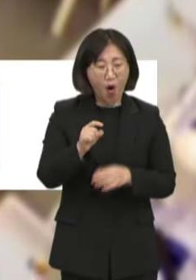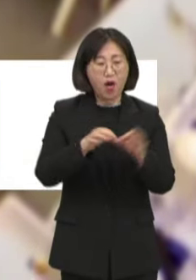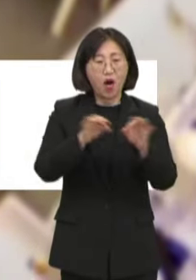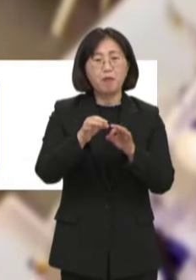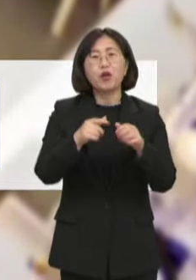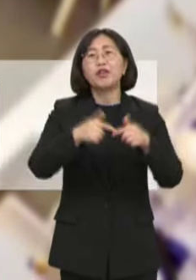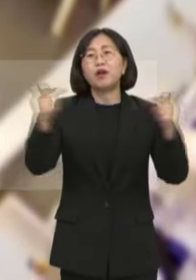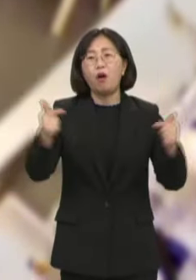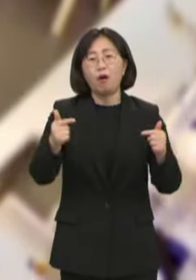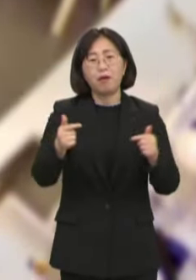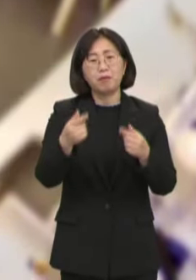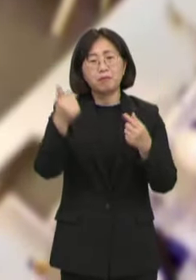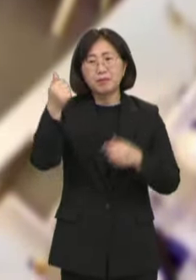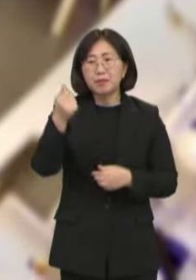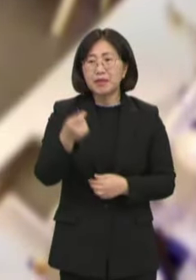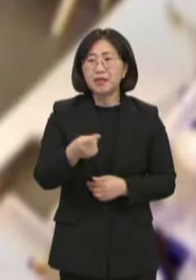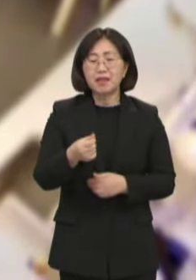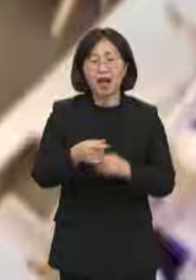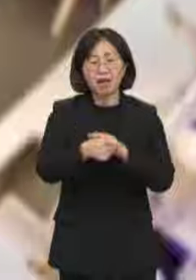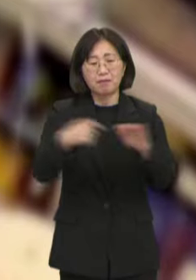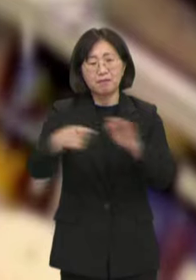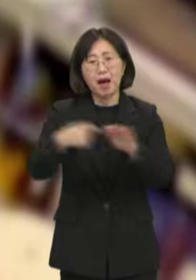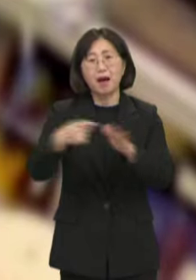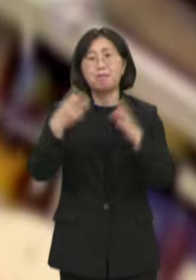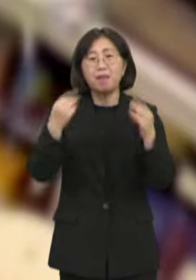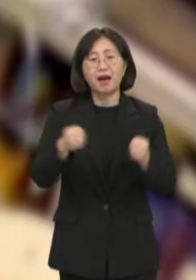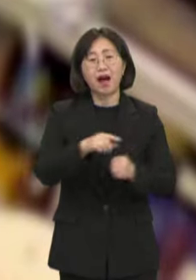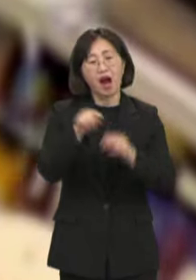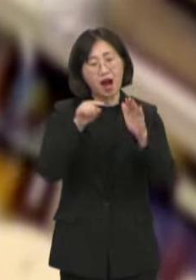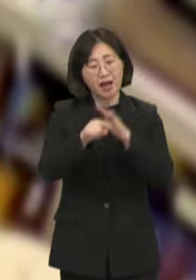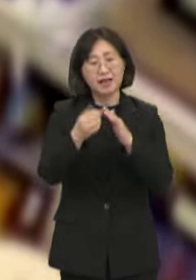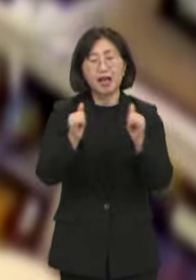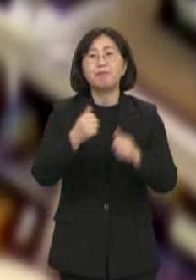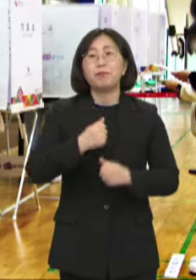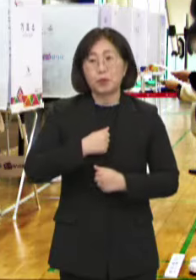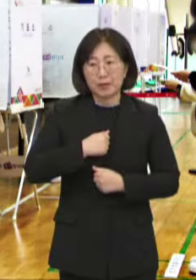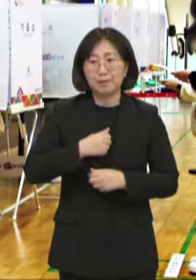범행이 반복되고 있다며 이용객들의 주의를 당부했습니다.